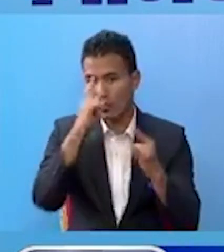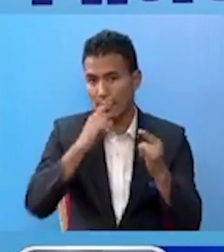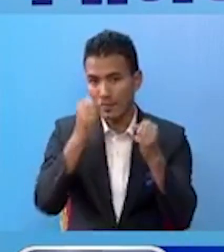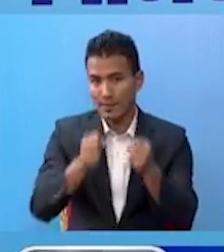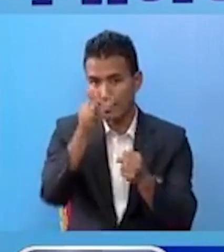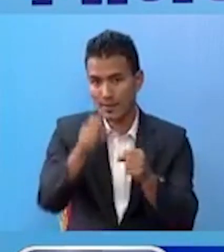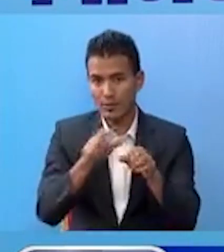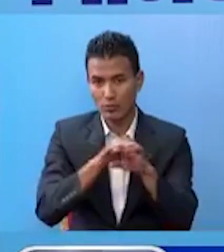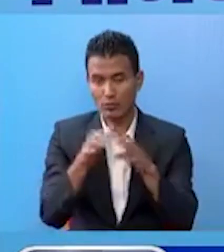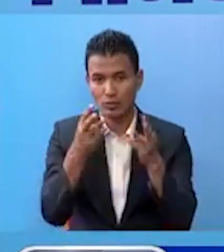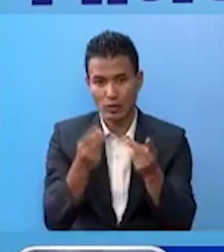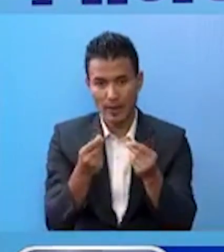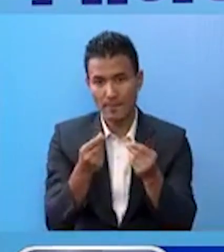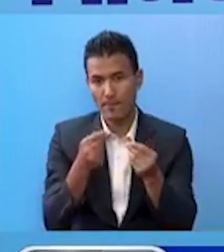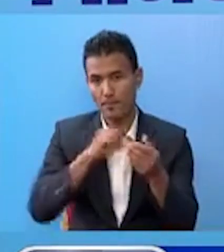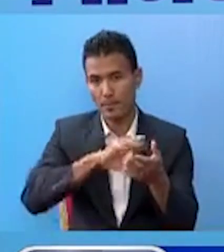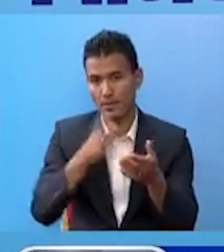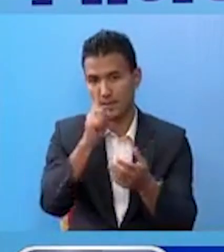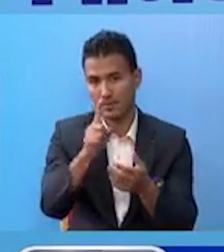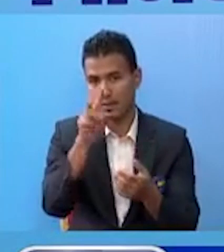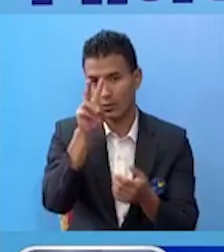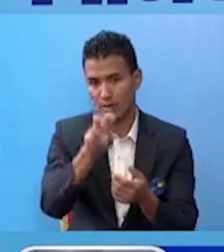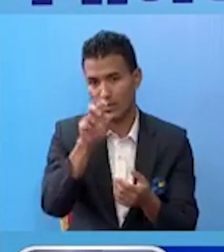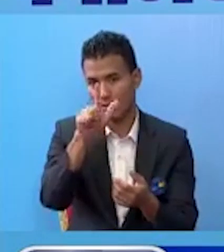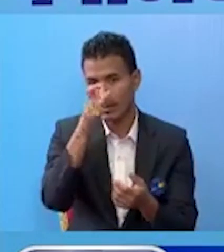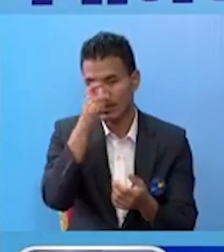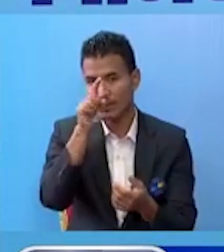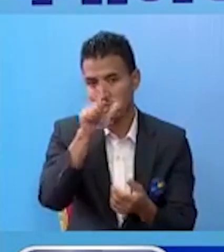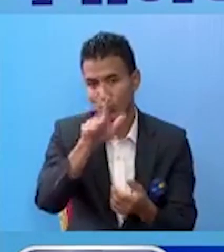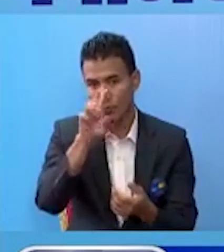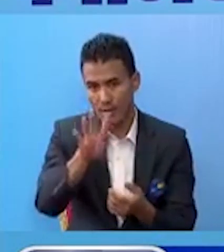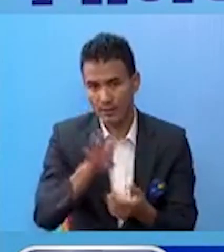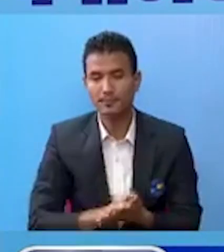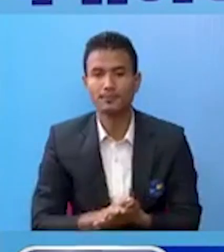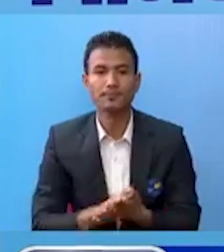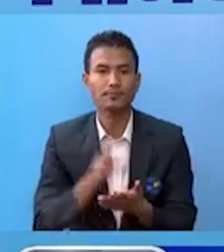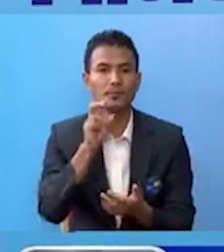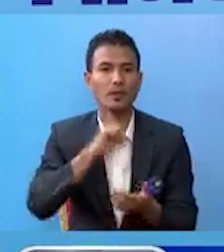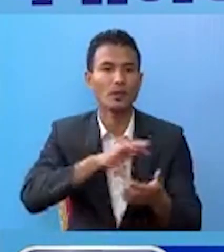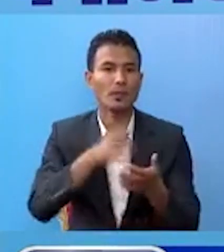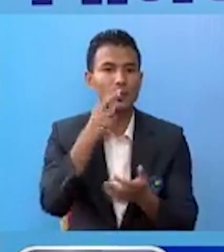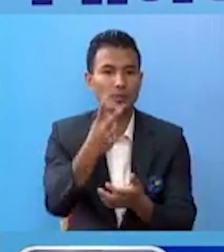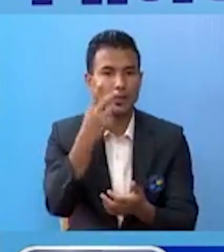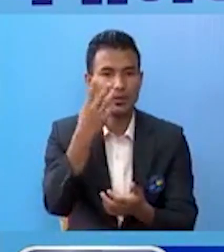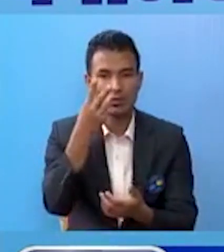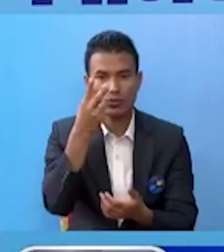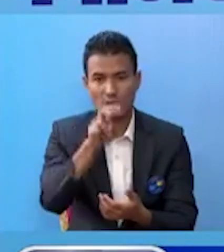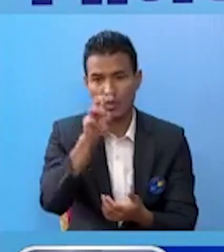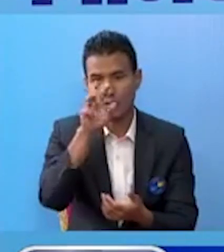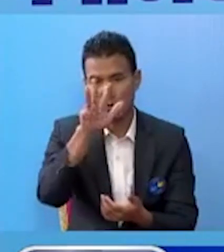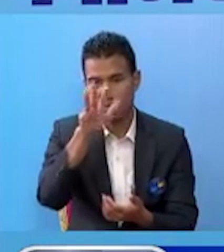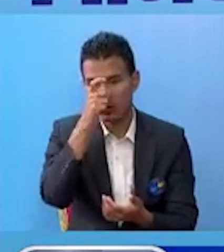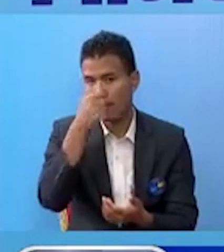व्यक्तिहरूको संख्या यस प्रकार छ। प्रदेश एकमा 2,774, दुईमा